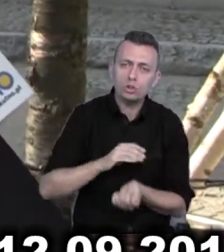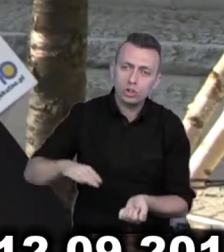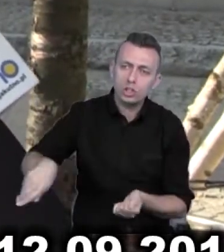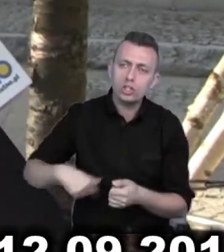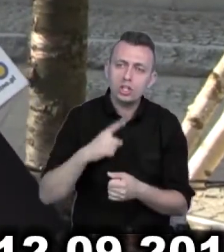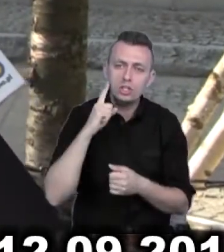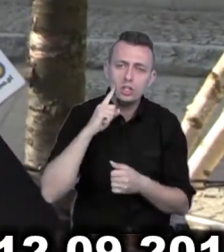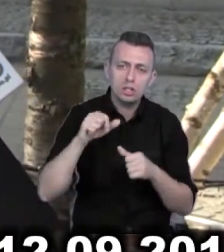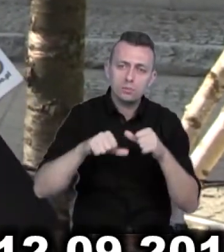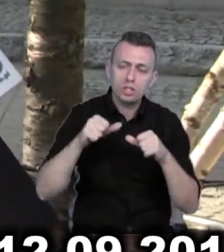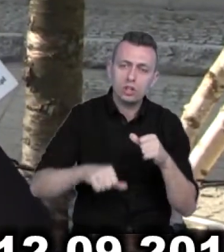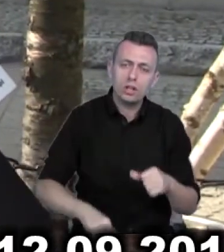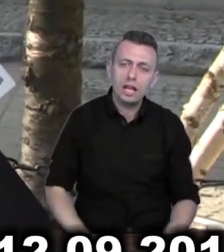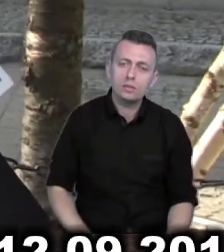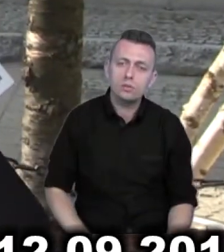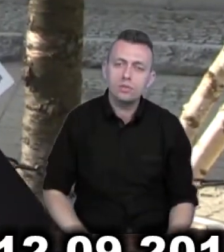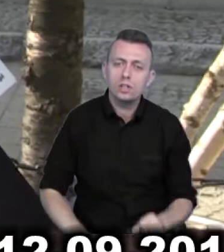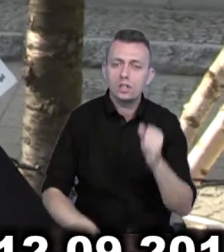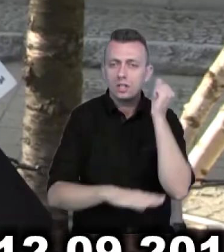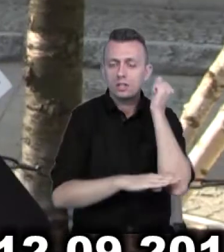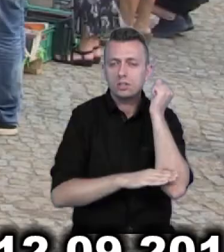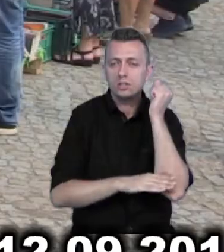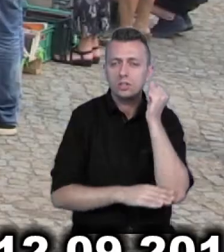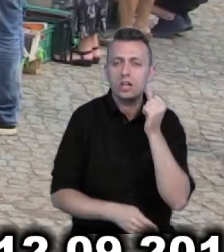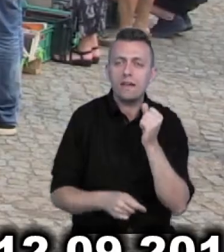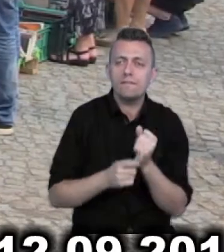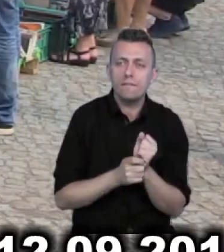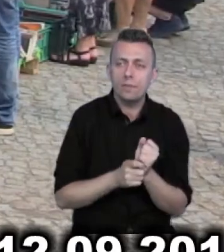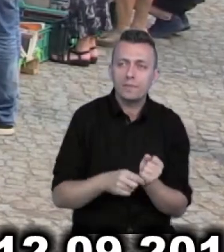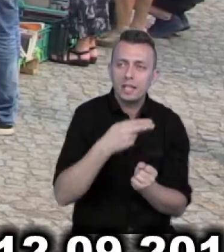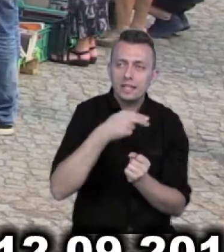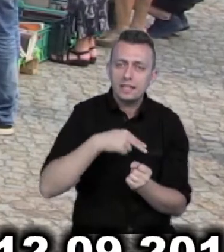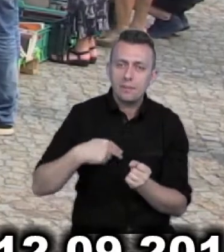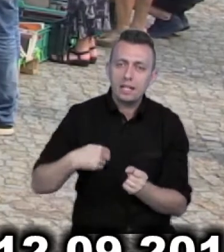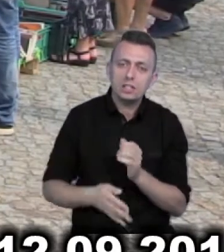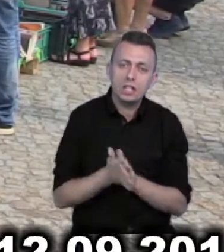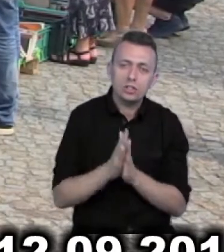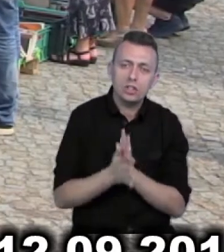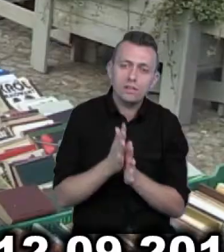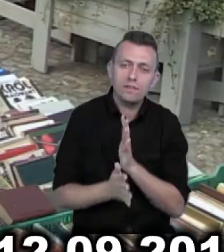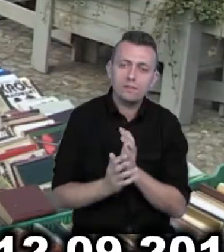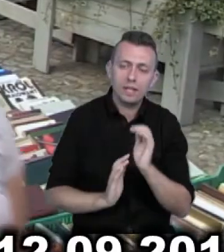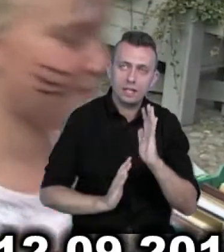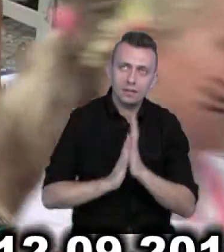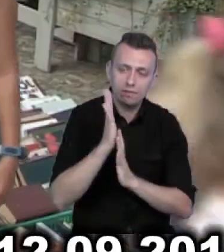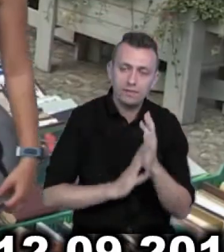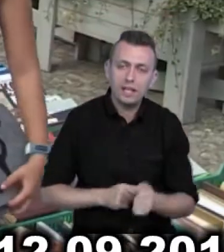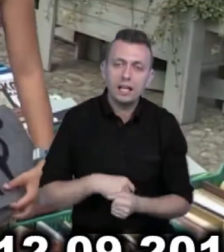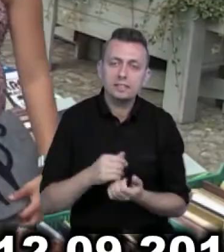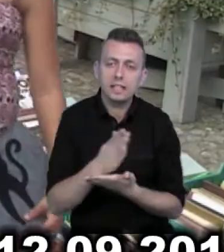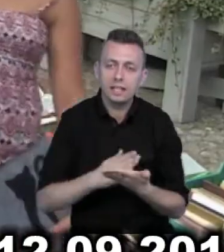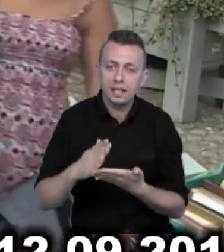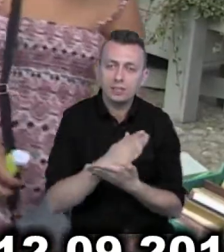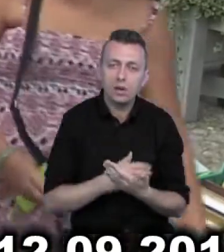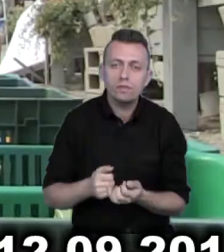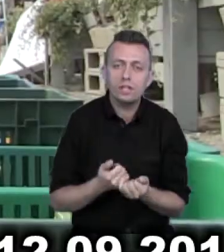Motywem w tym roku przewodnim jest drewno w ogólnych lasach państwowych. Można było nabyć za symboliczną złotówkę książki wycofane z bibliotecznego obiegu.